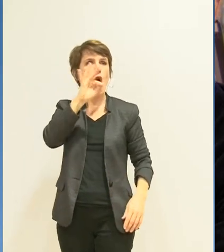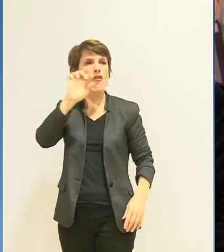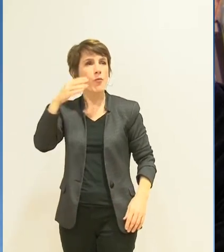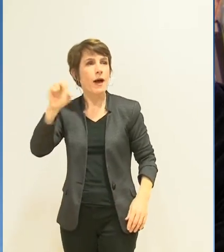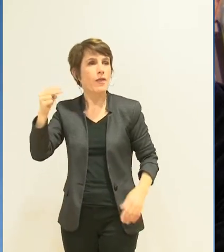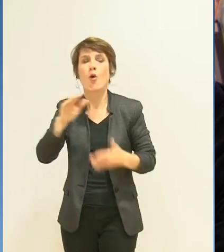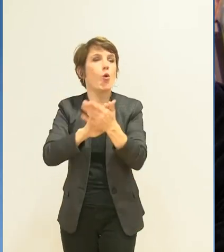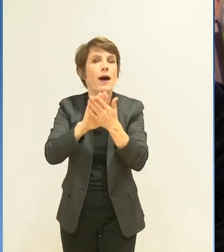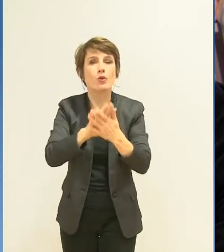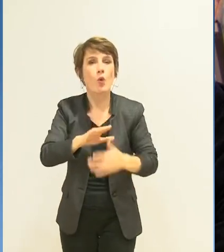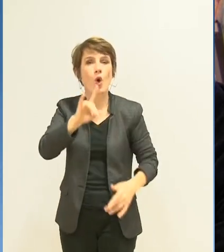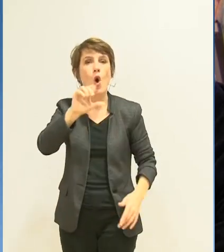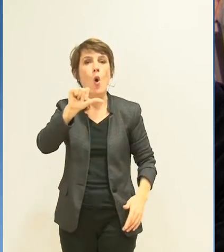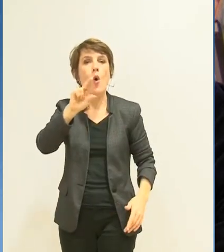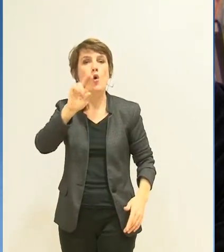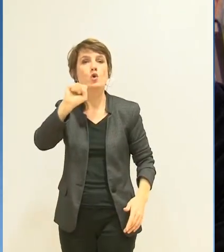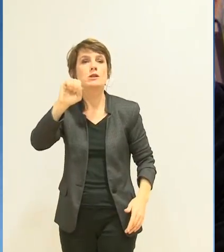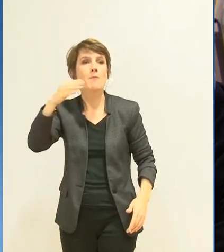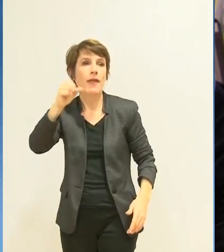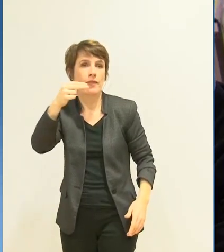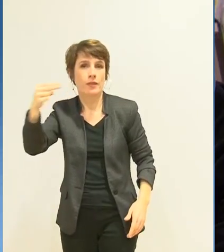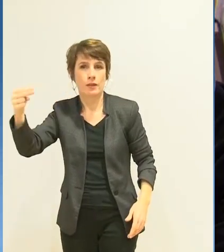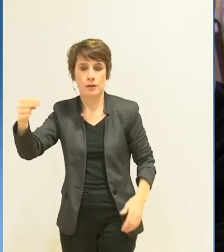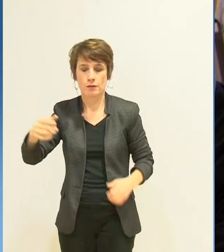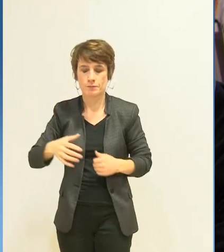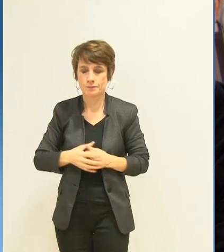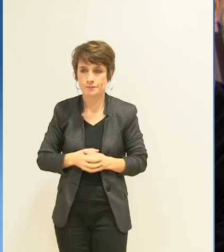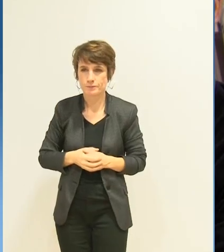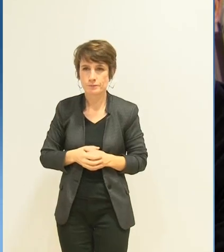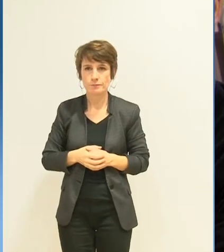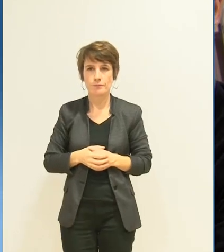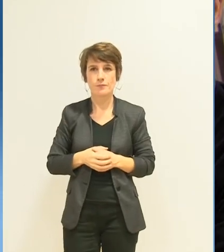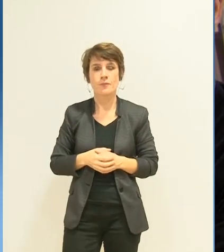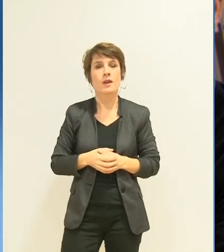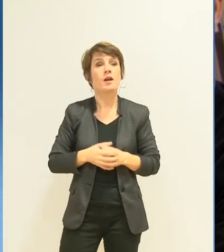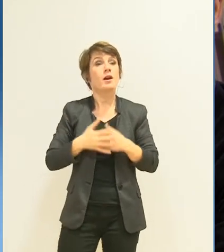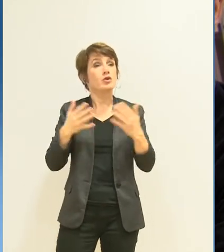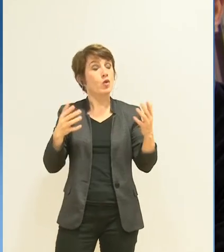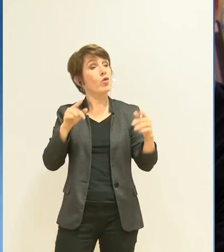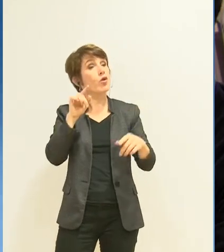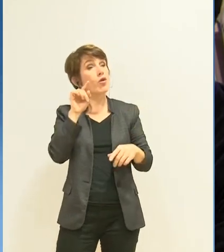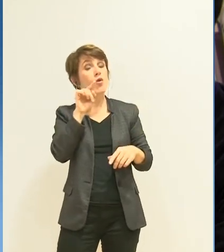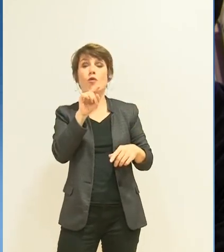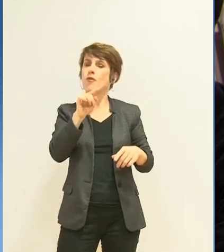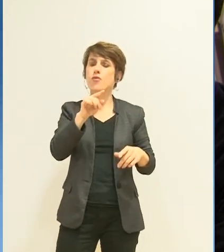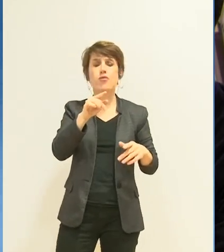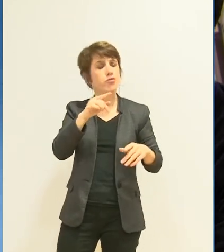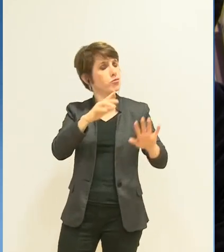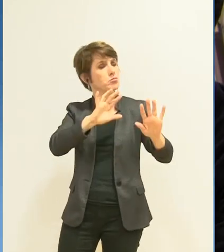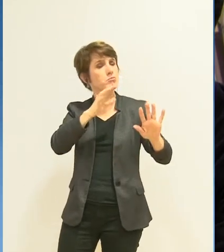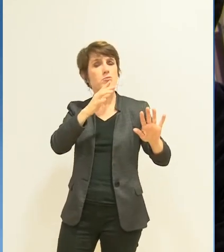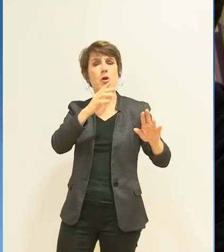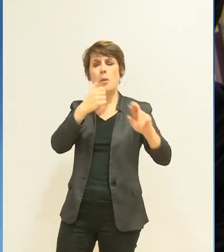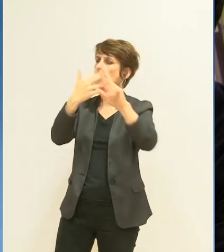moins la légitimité soueich sous jacente dont vous pourriez vous prévaloir se trouvent remises en